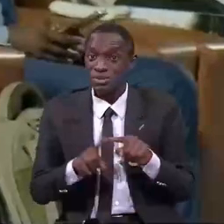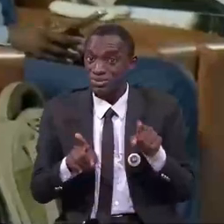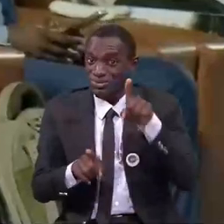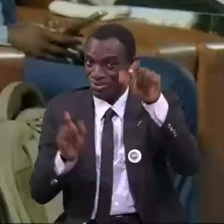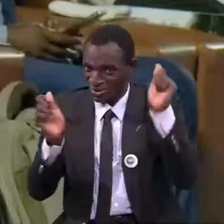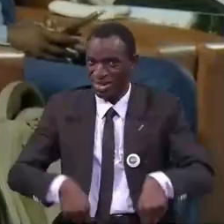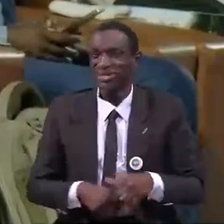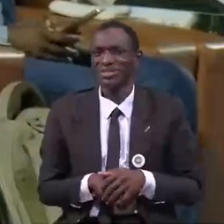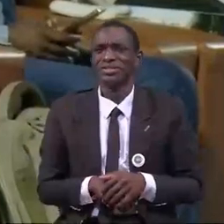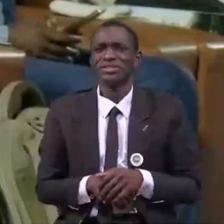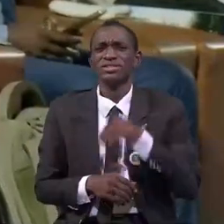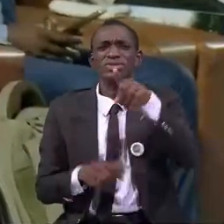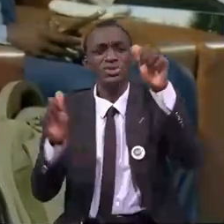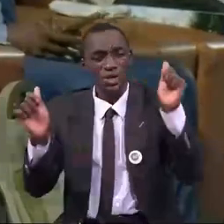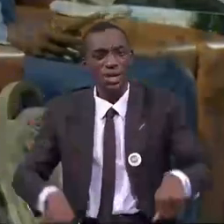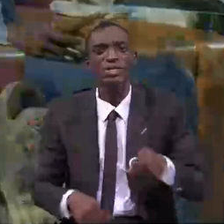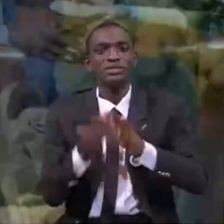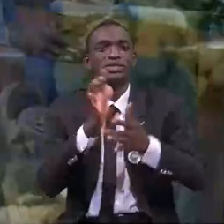peux tu